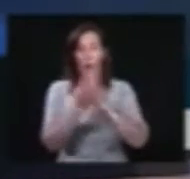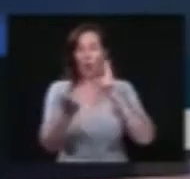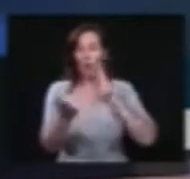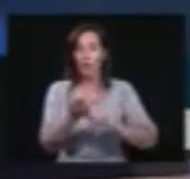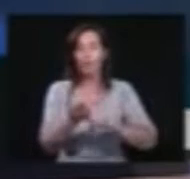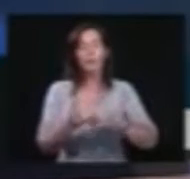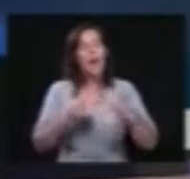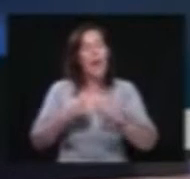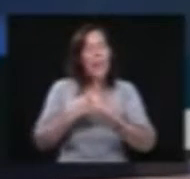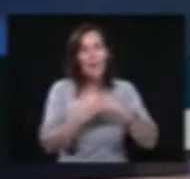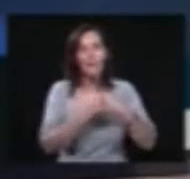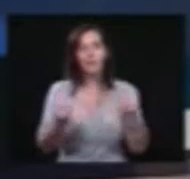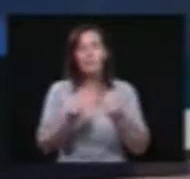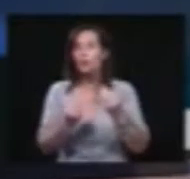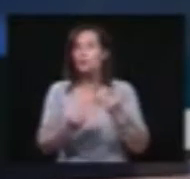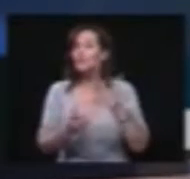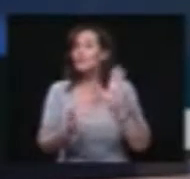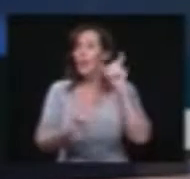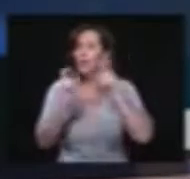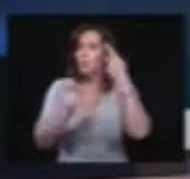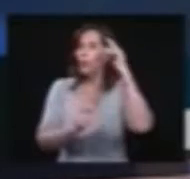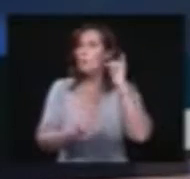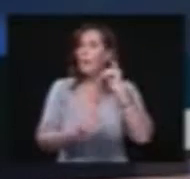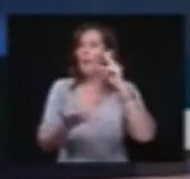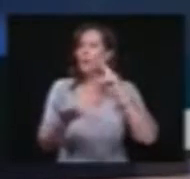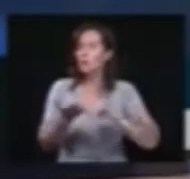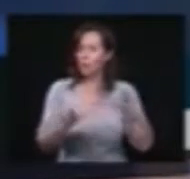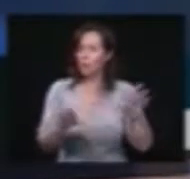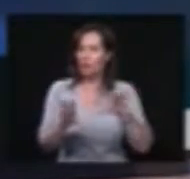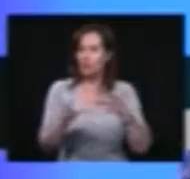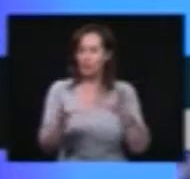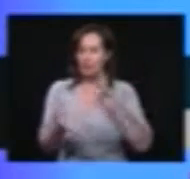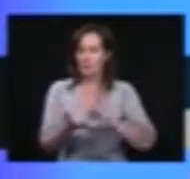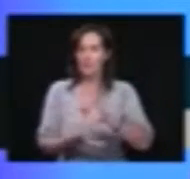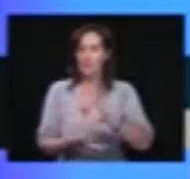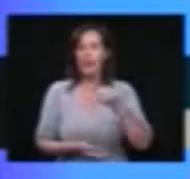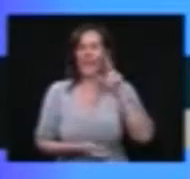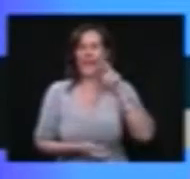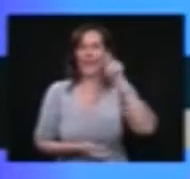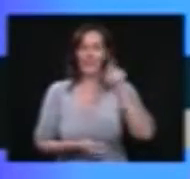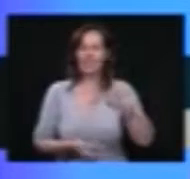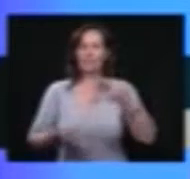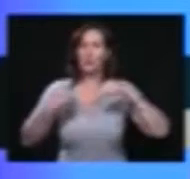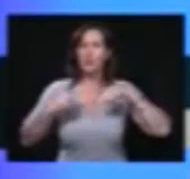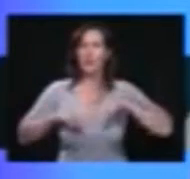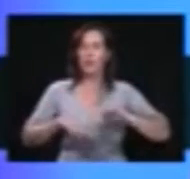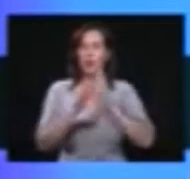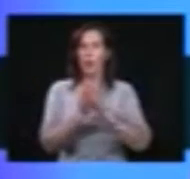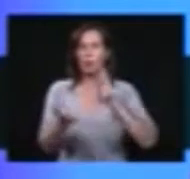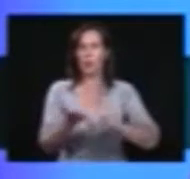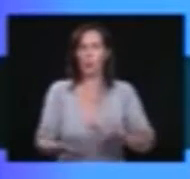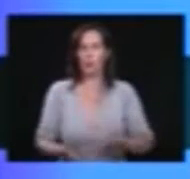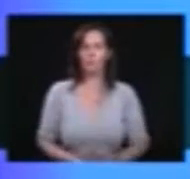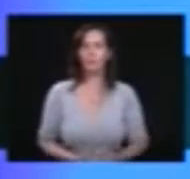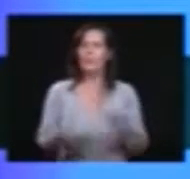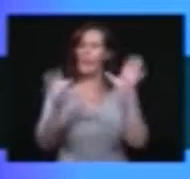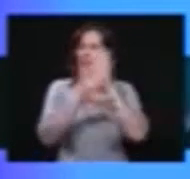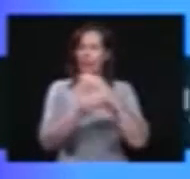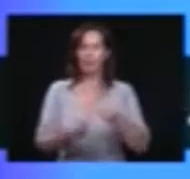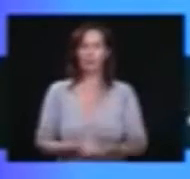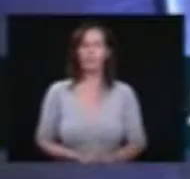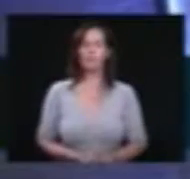למטרה להיאבק בתופעת חוסר מיצוי הזכויות, ואיתנו באולפן ארז פרלמוטר, יושב ראש כל זכות, ערב טוב לך. ערב טוב,